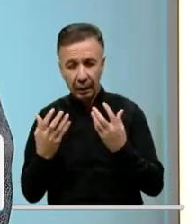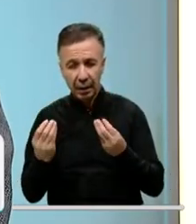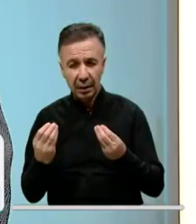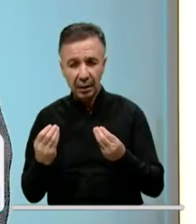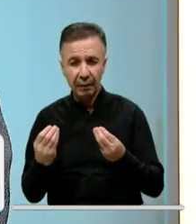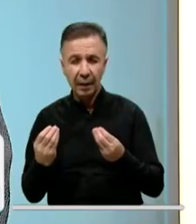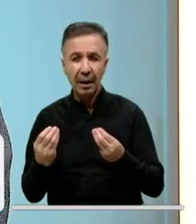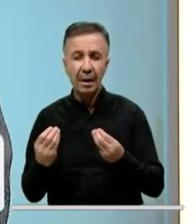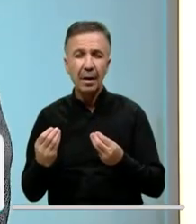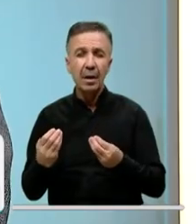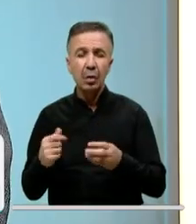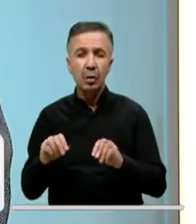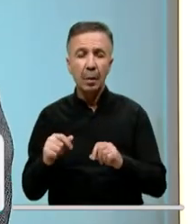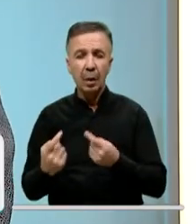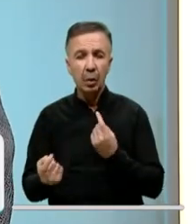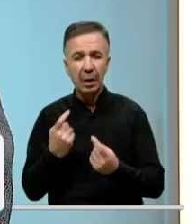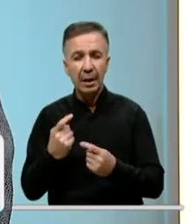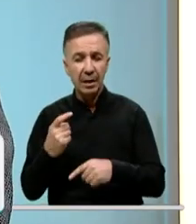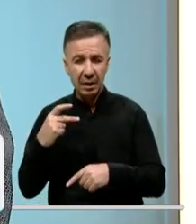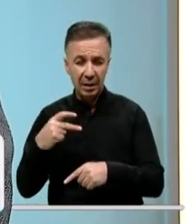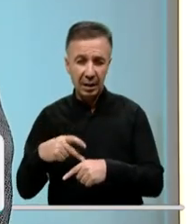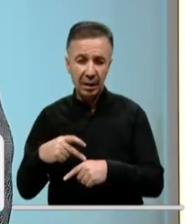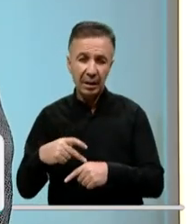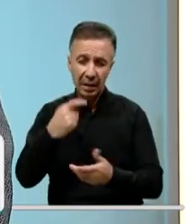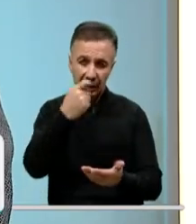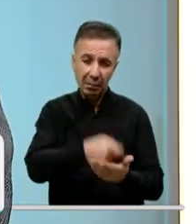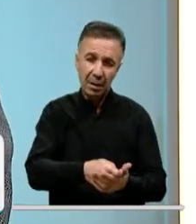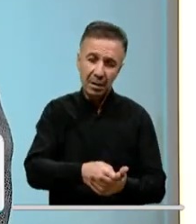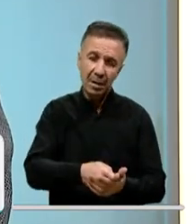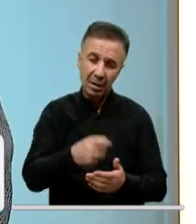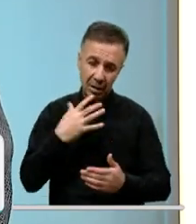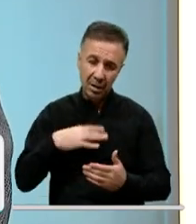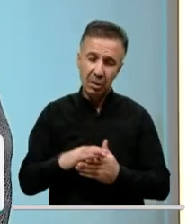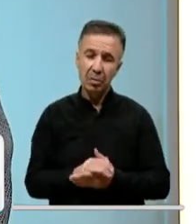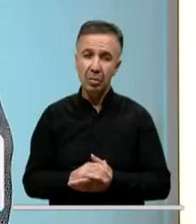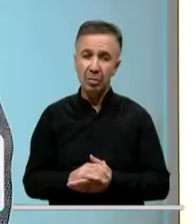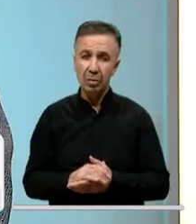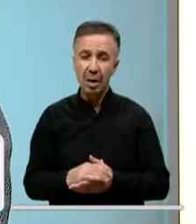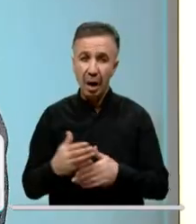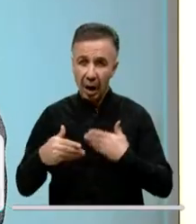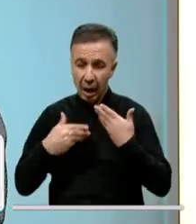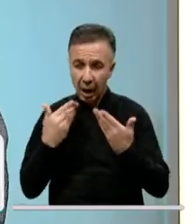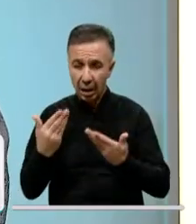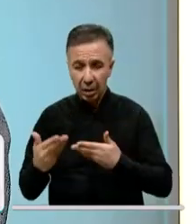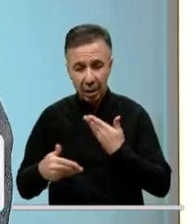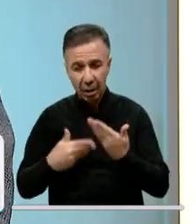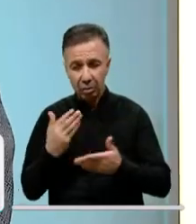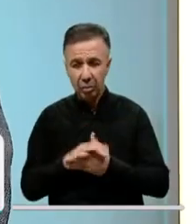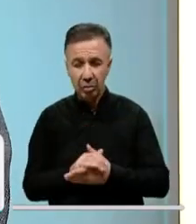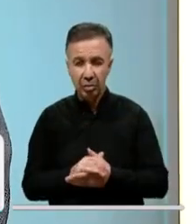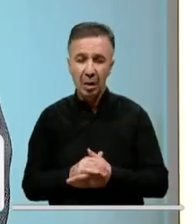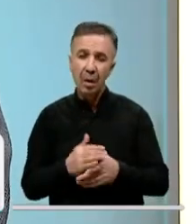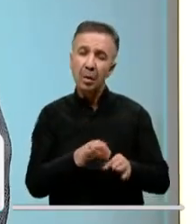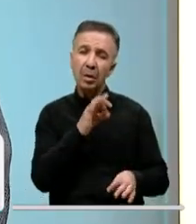ve öşrünü vermesi için tavsiyede bulunuyoruz. Teşvikte bulunuyoruz, aydınlatıyoruz, bilgilendiriyoruz. Vatandaşa